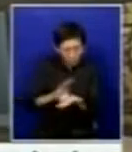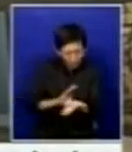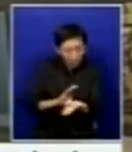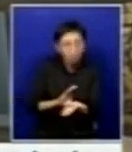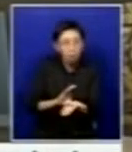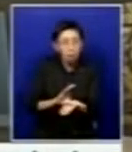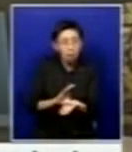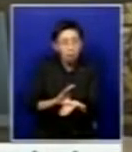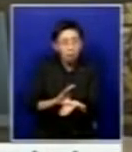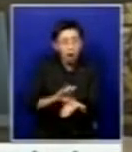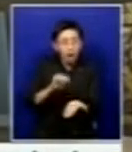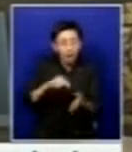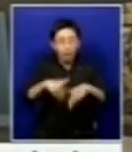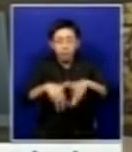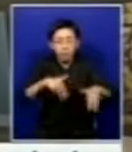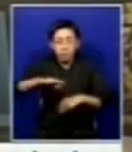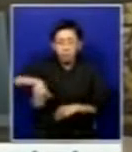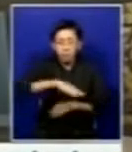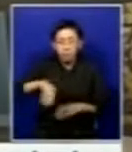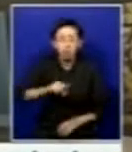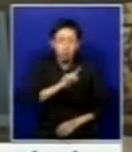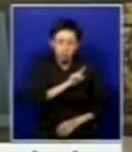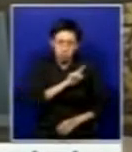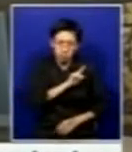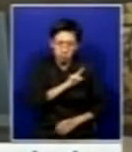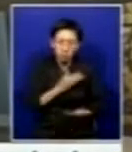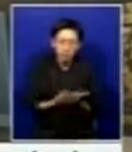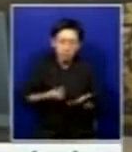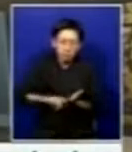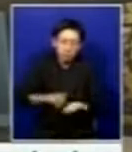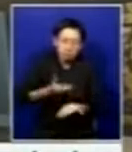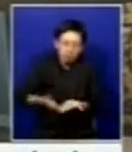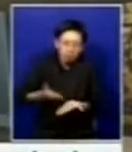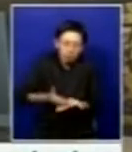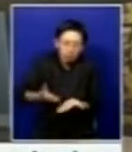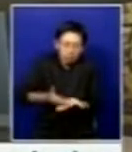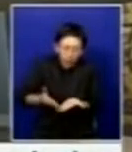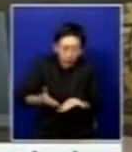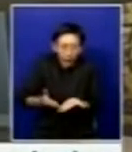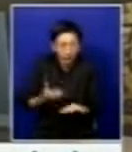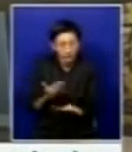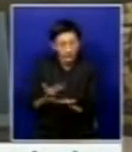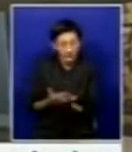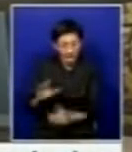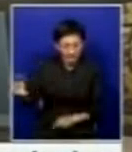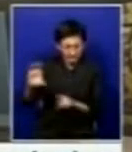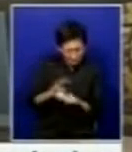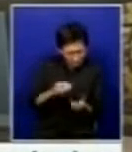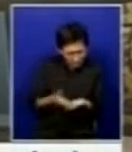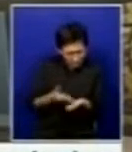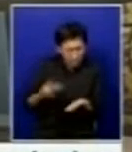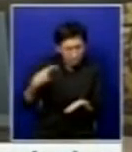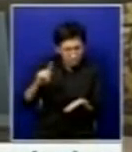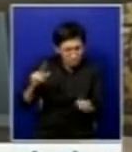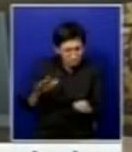ที่พี่น้องประชาชนทุกคนต้องเป็นเจ้าของภาระหนี้เนี่ยจะใช้ให้เกิดประโยชน์สูงสุดได้อย่างไรและ